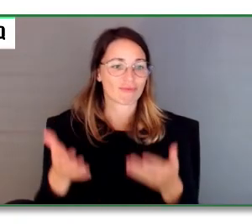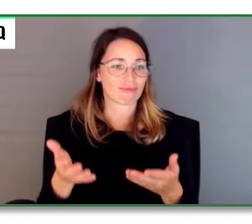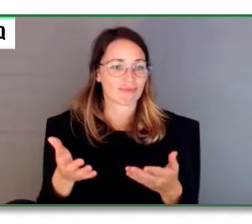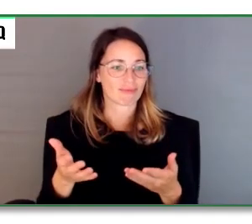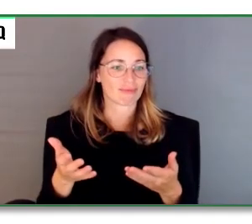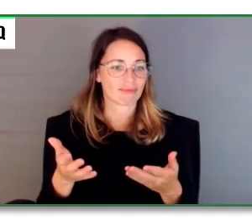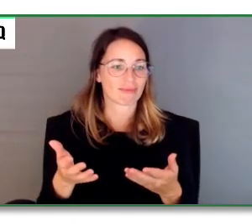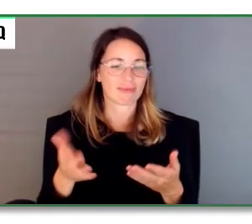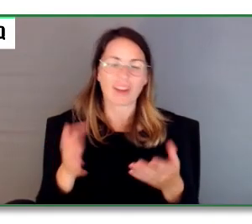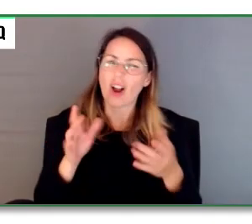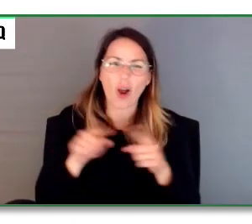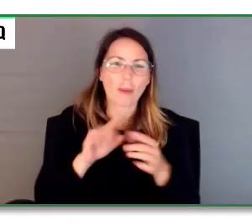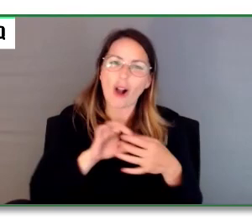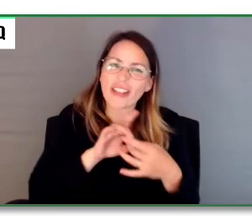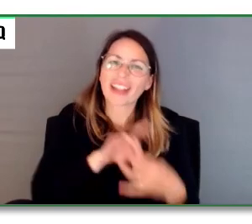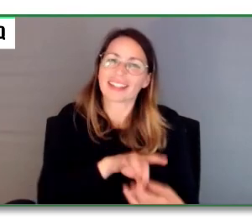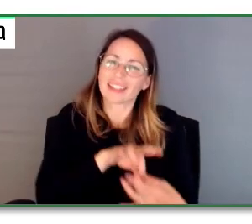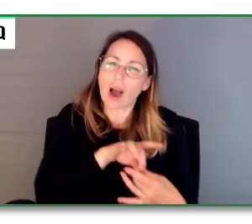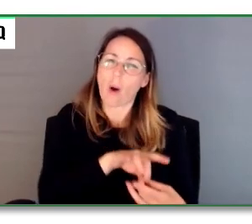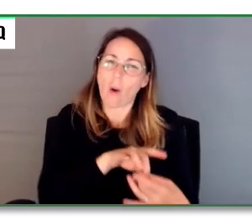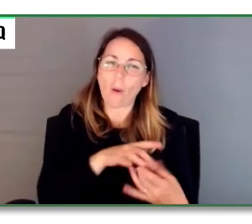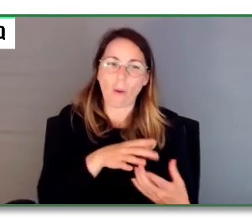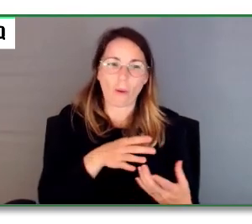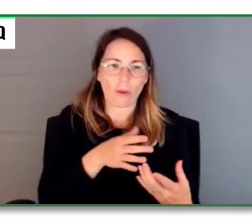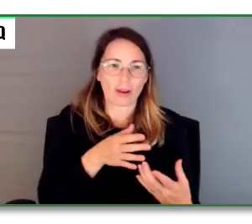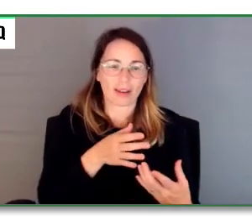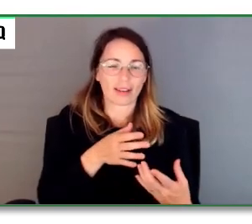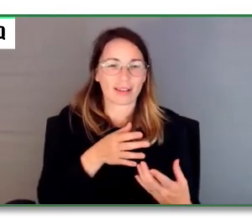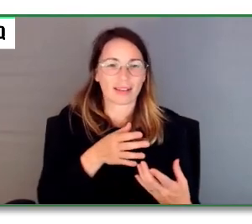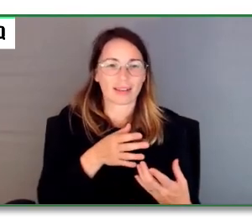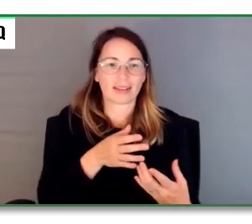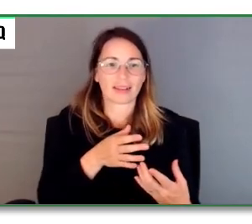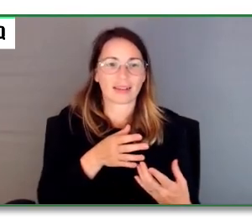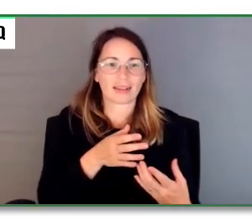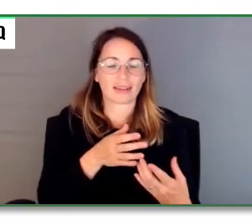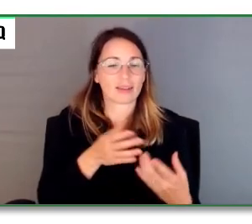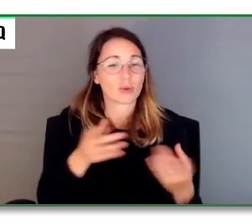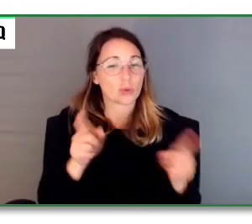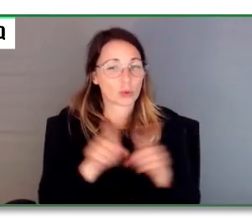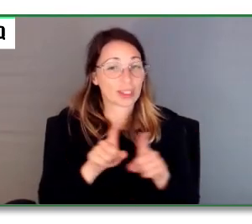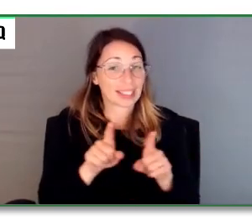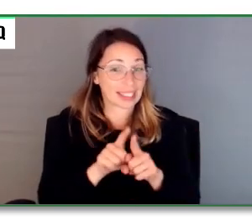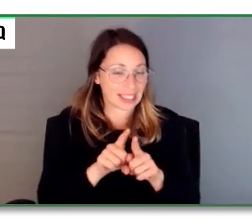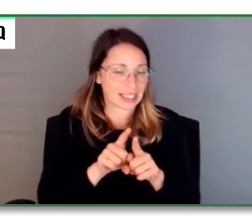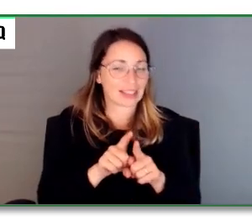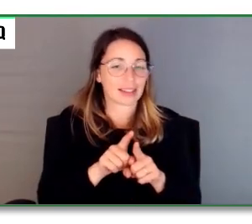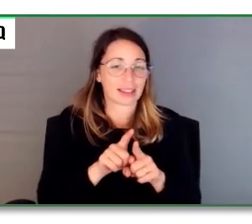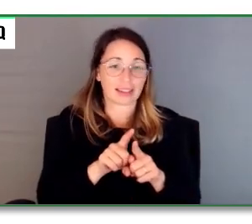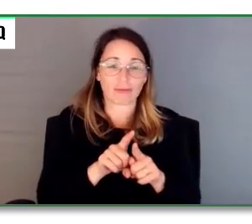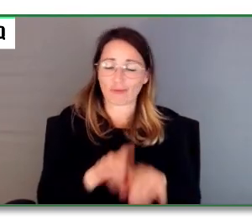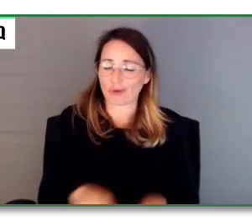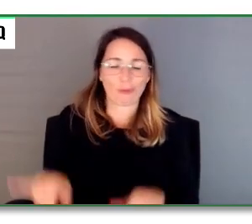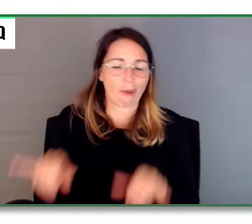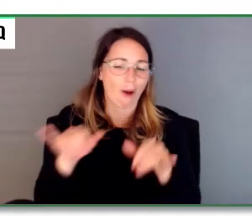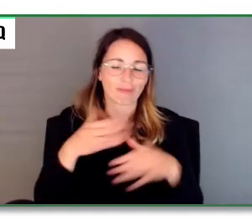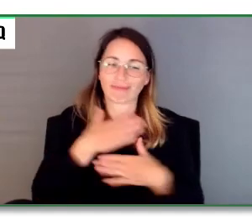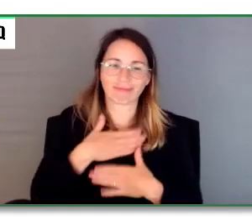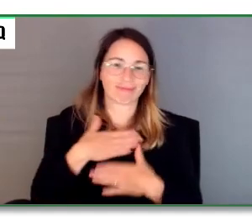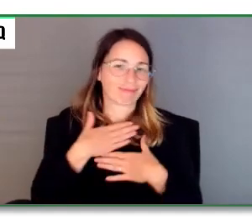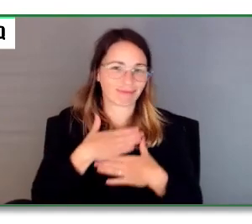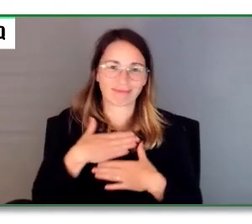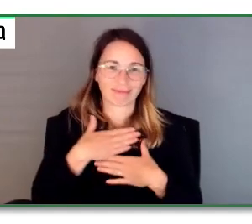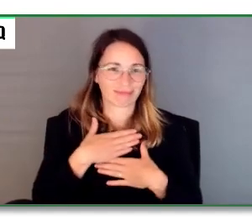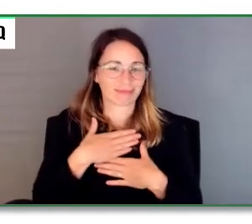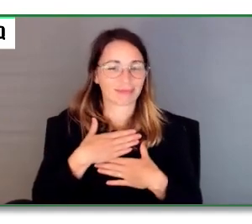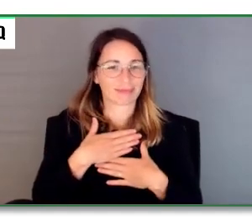cette connexion. Et en fait, finalement, tout le monde s'amuse, les